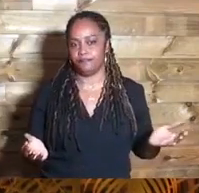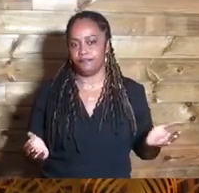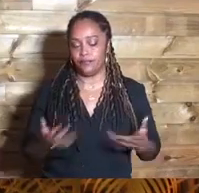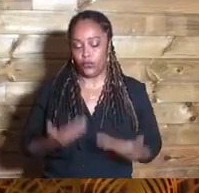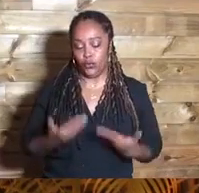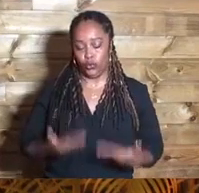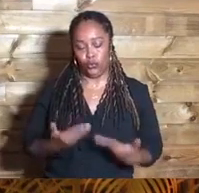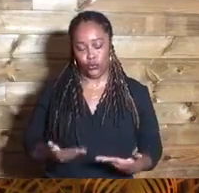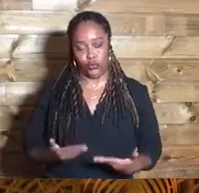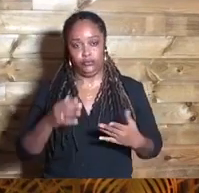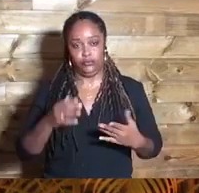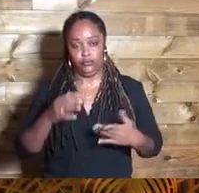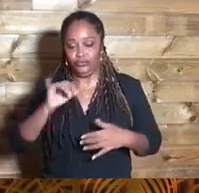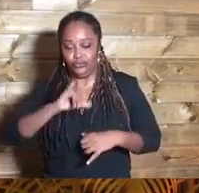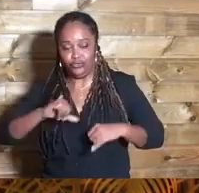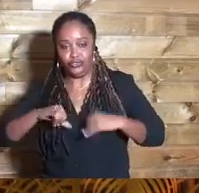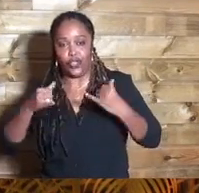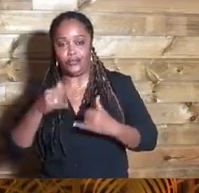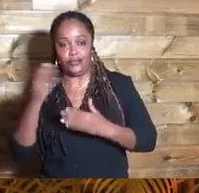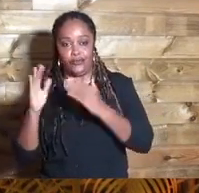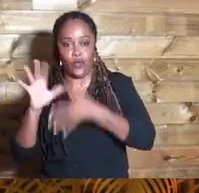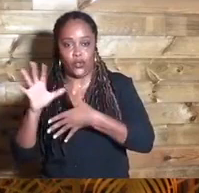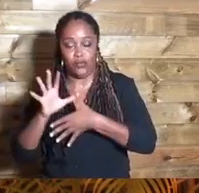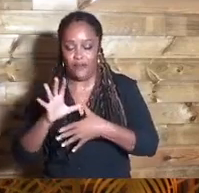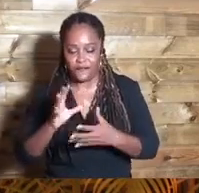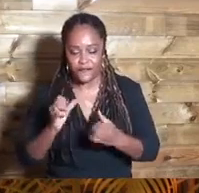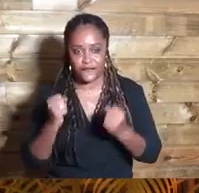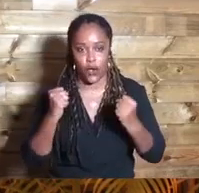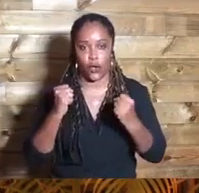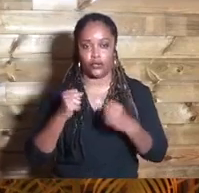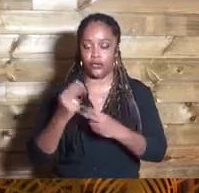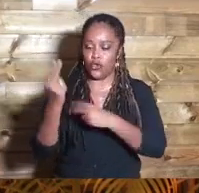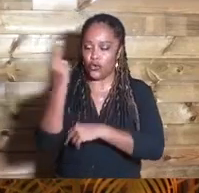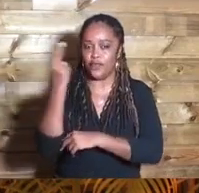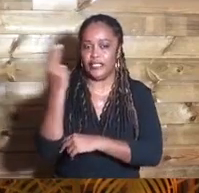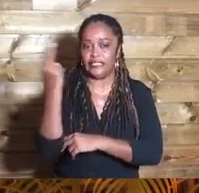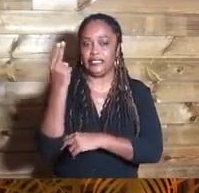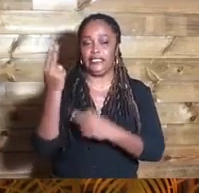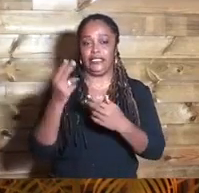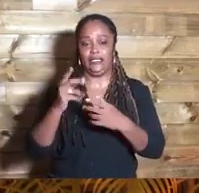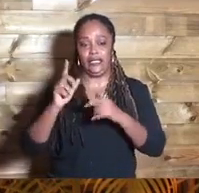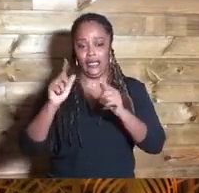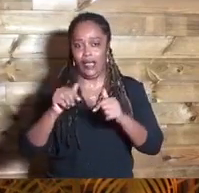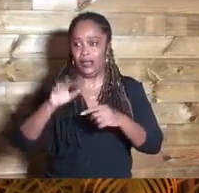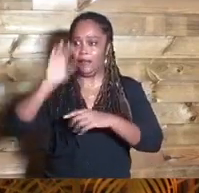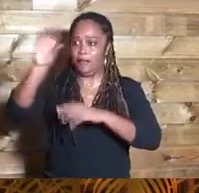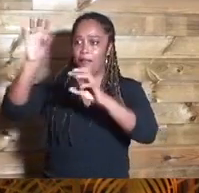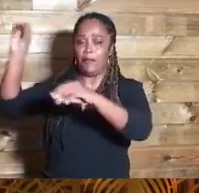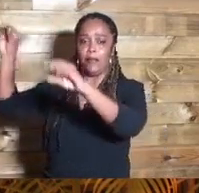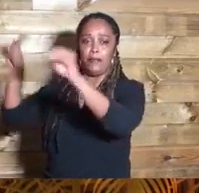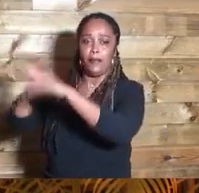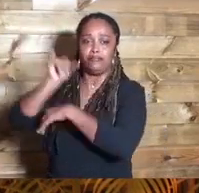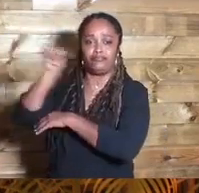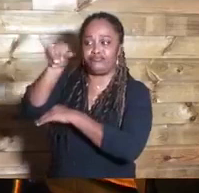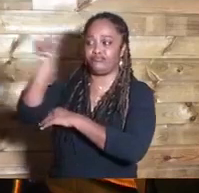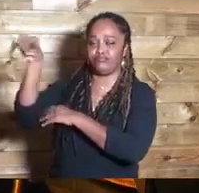yo brillant, yo fort, yo dans toute grande université, yo qu'a servi en tout pays à tout le monde, yo qu'a